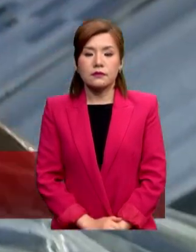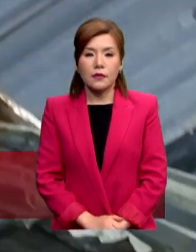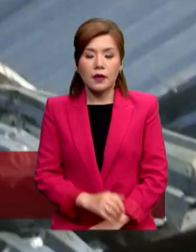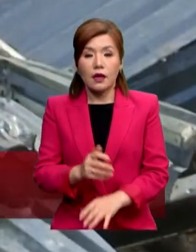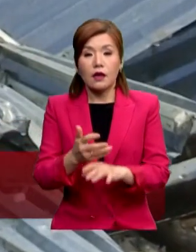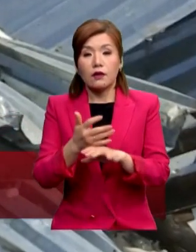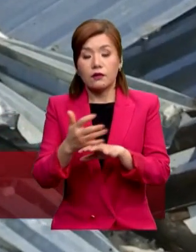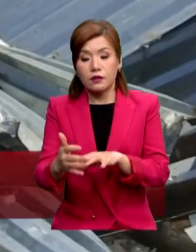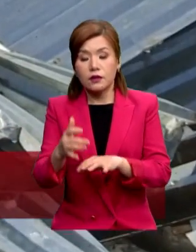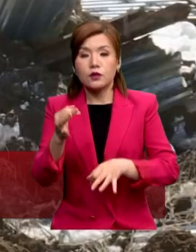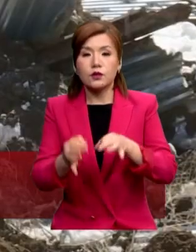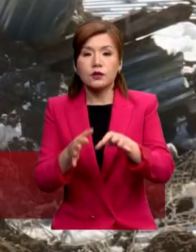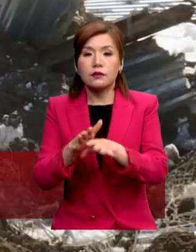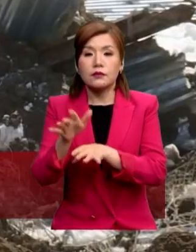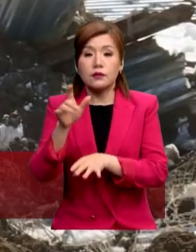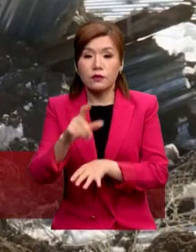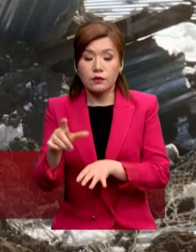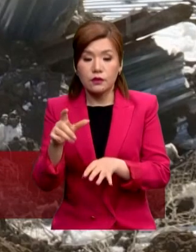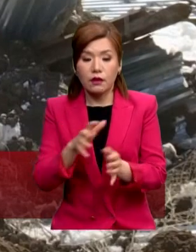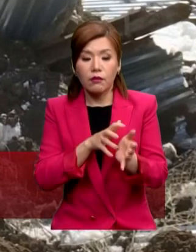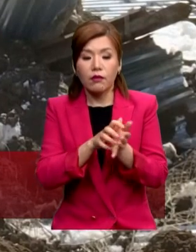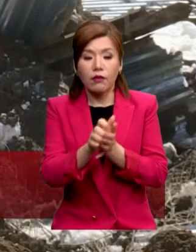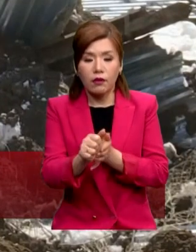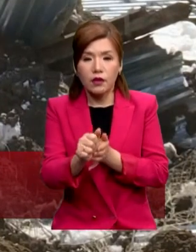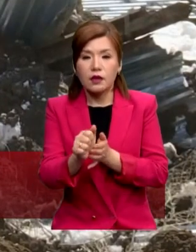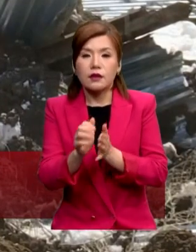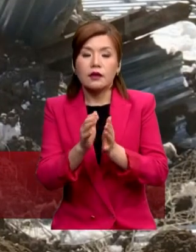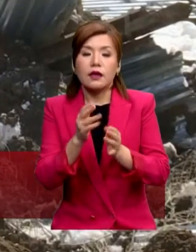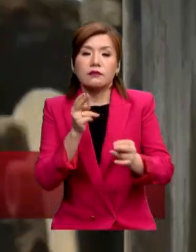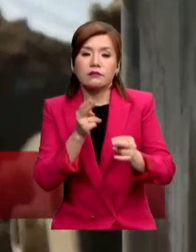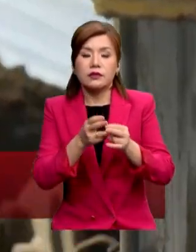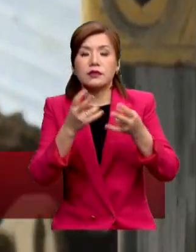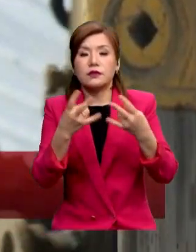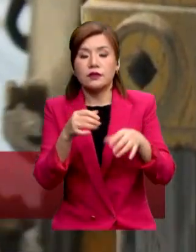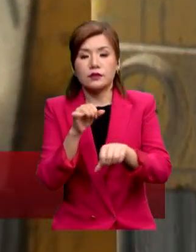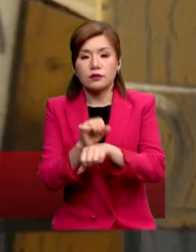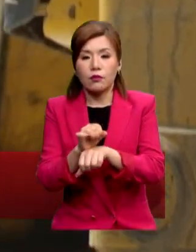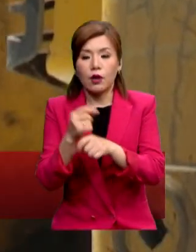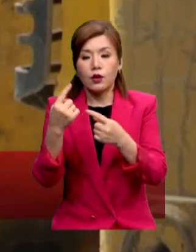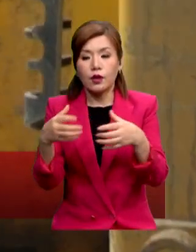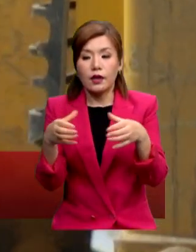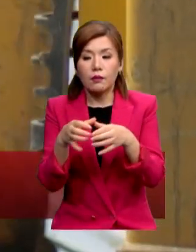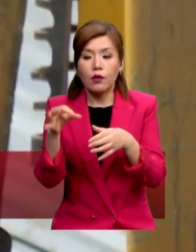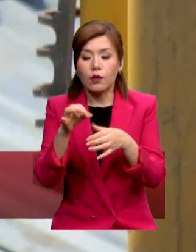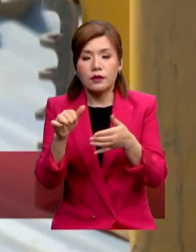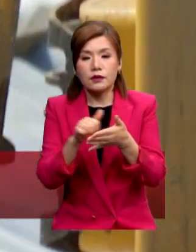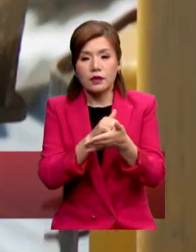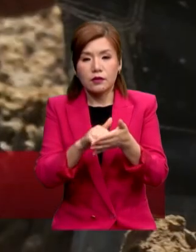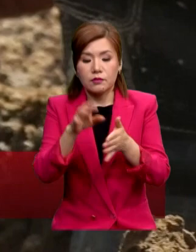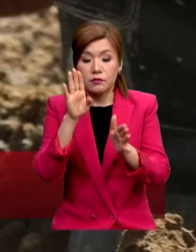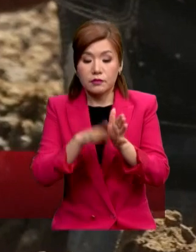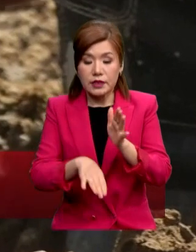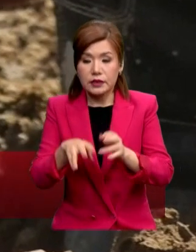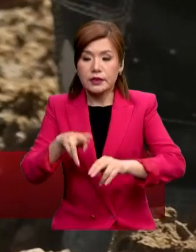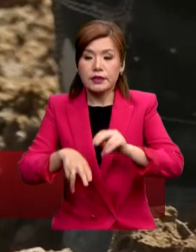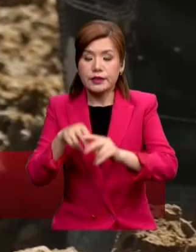Осыдан кейін сот орындаушыларға сүру жұмыстарын кейінге қалдыруға тура келді. Әзірге компания бірде бір рұқсат қағазынсыз салына бастаған тұрғын